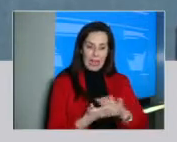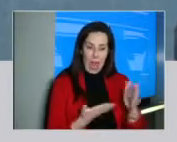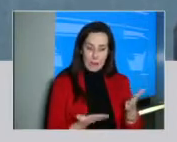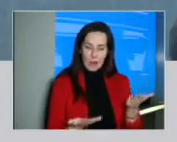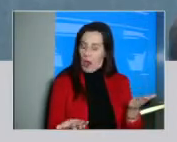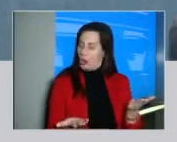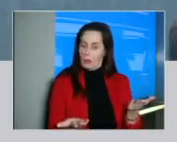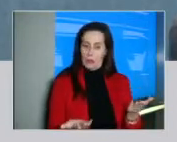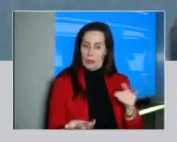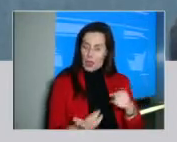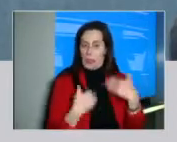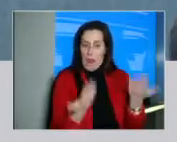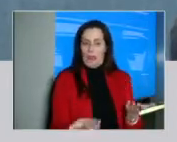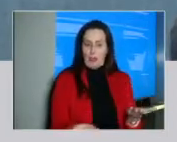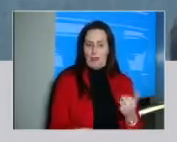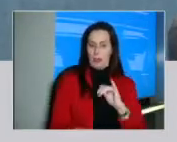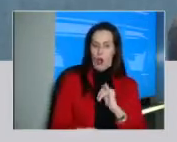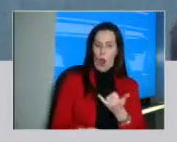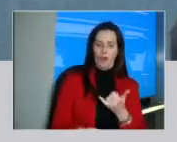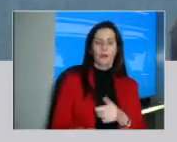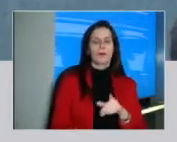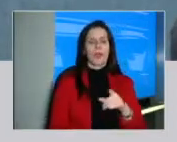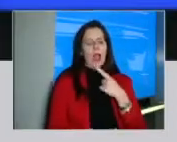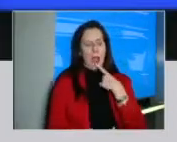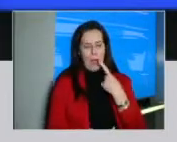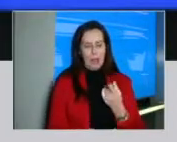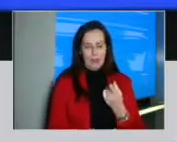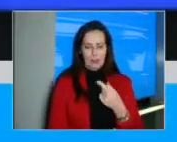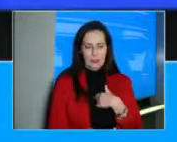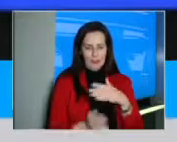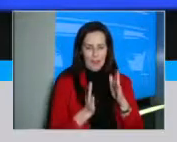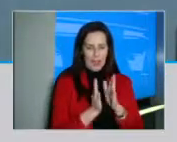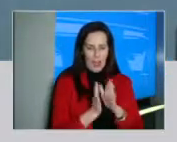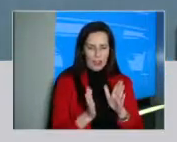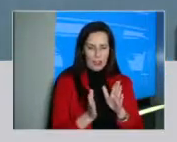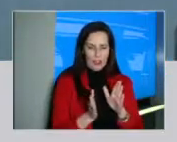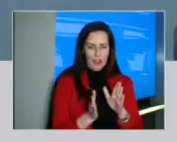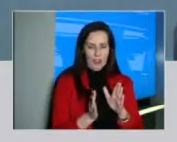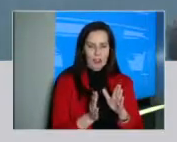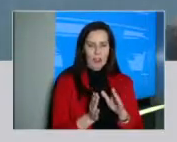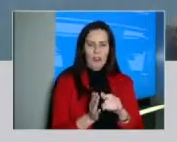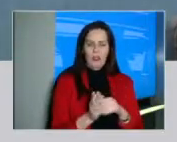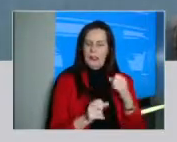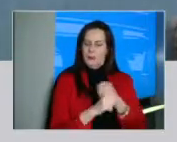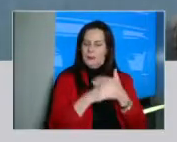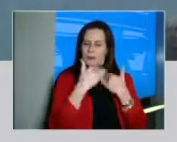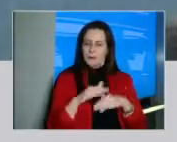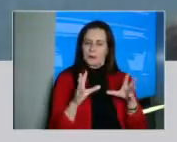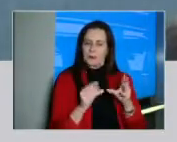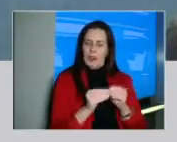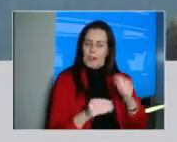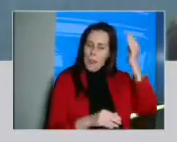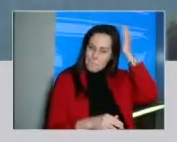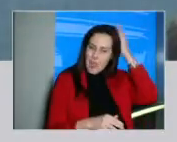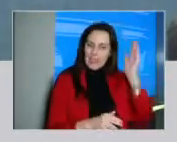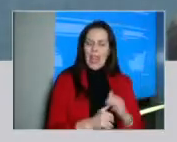העניין, הוא יכול להיחשב כמתנה. נכון. אוקיי. טוב, דיברת, ואני אבקש כבר מהחברים שלנו בקונטרול, להכין לנו את הקטע עם נפתלי